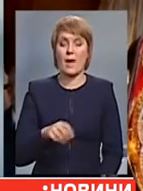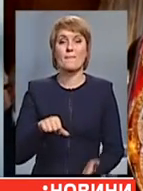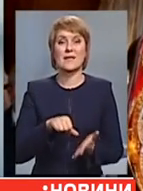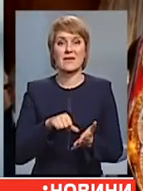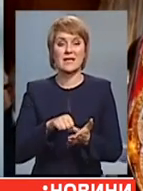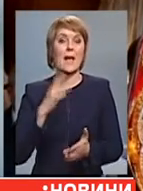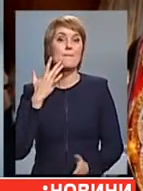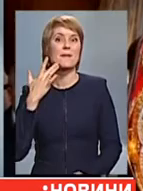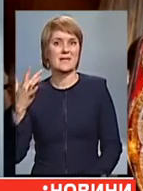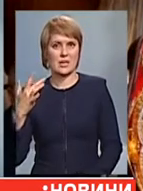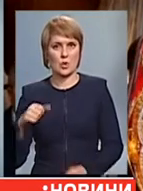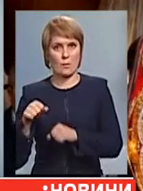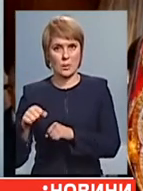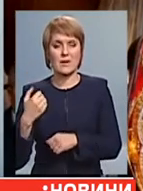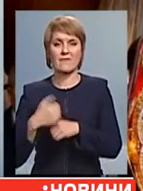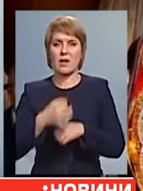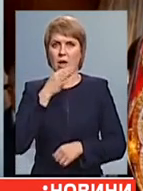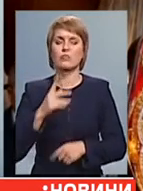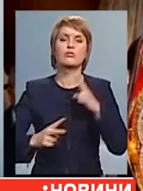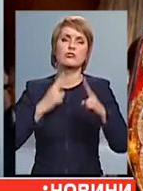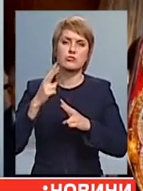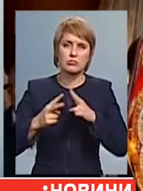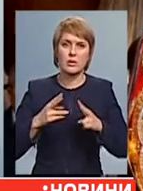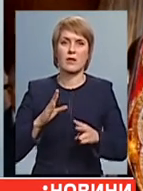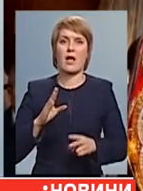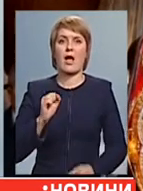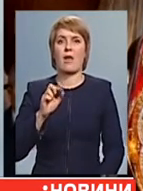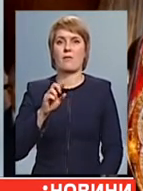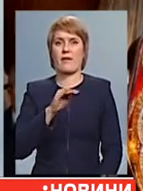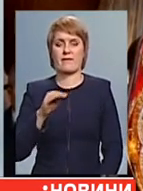британського суперваговика вже заявили, що оскаржуватимуть рішення IBF.